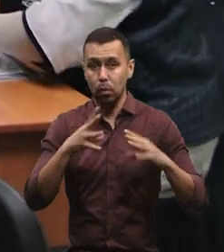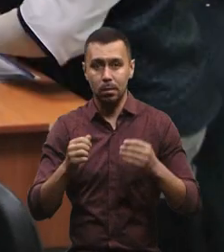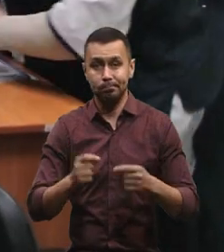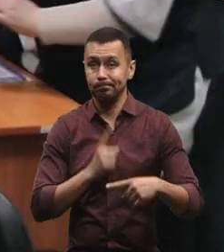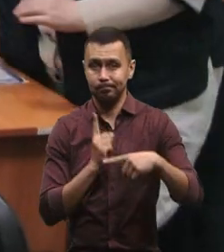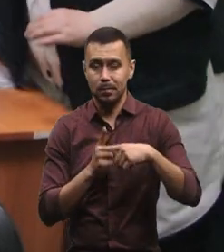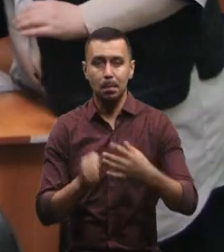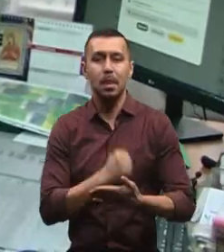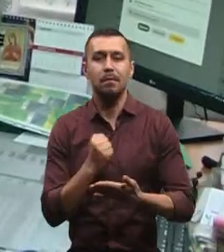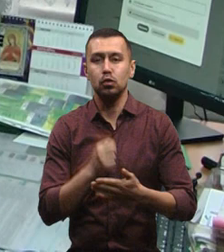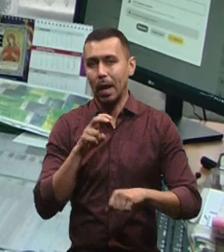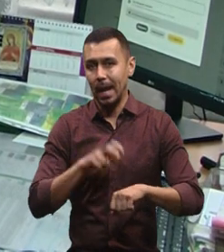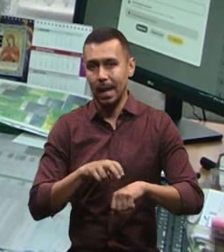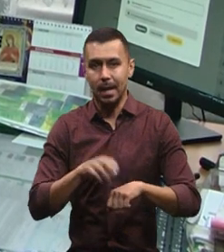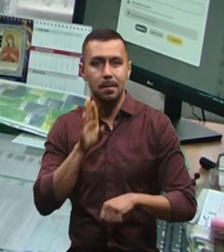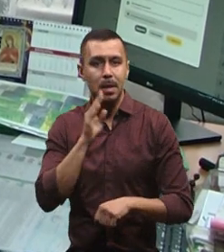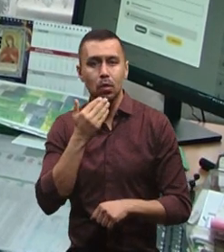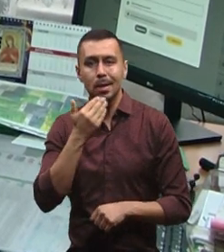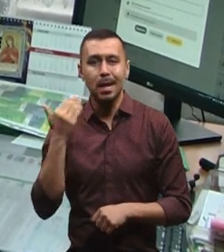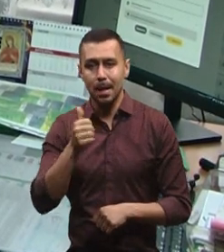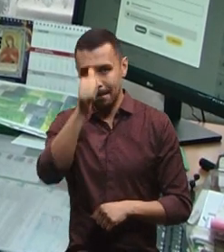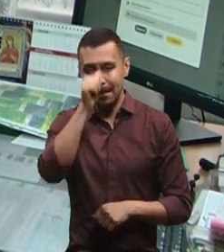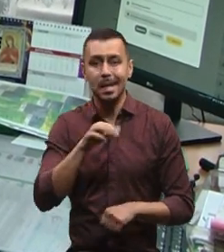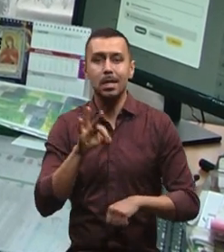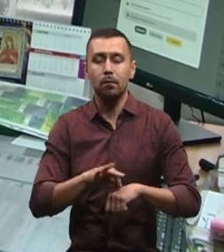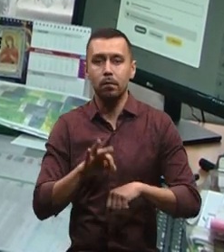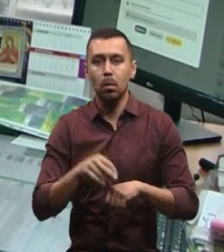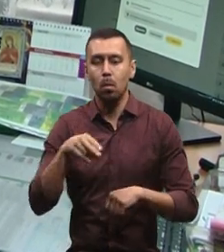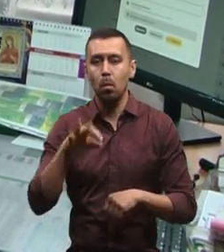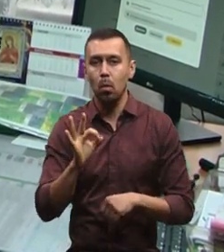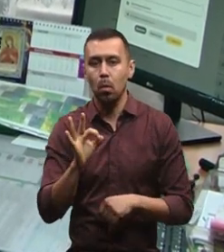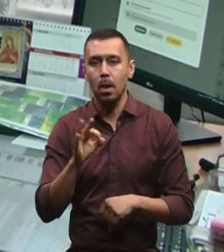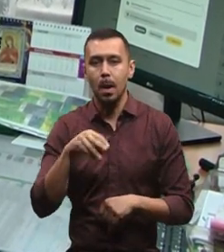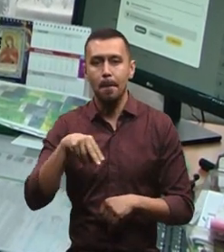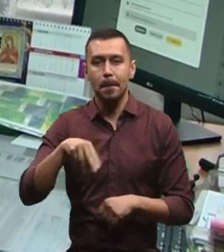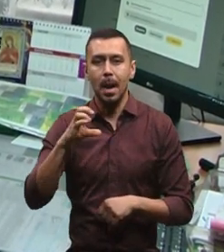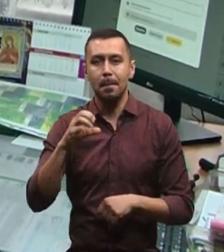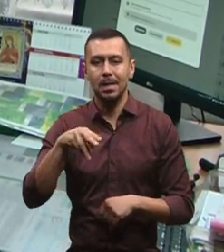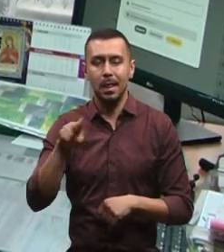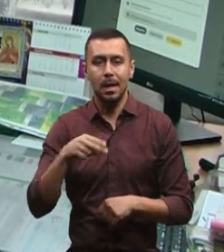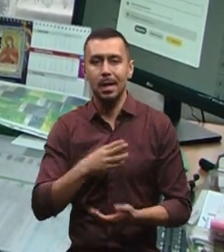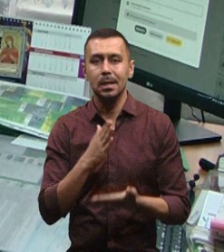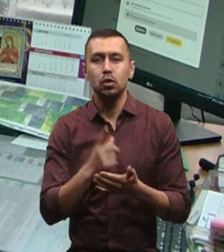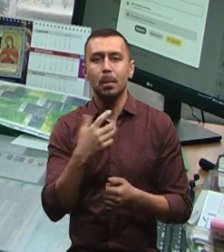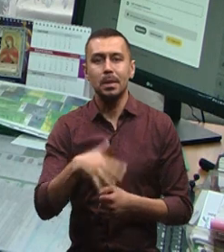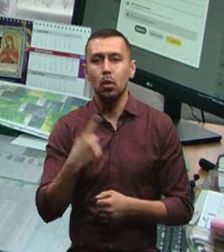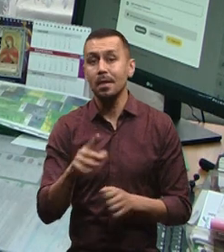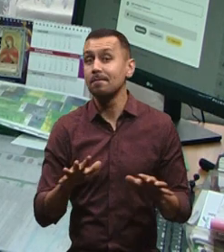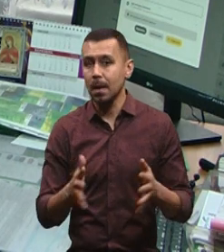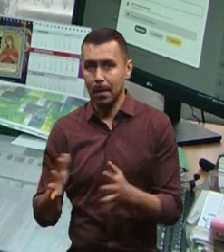позитивний, підтверджує лікарка. За останній місяць захворюваність по ПМСД становить 151